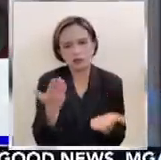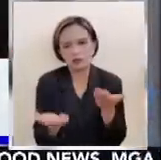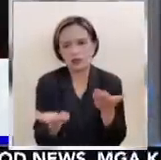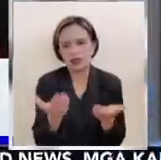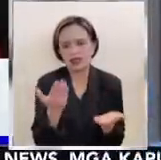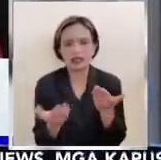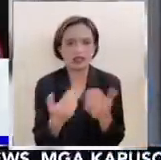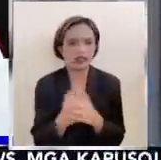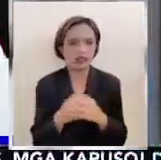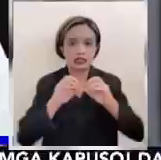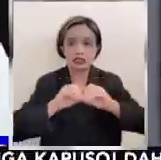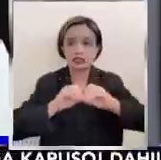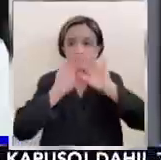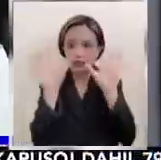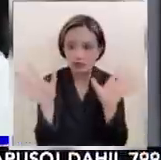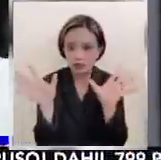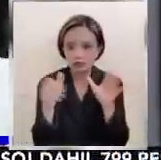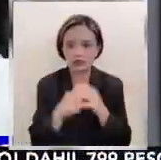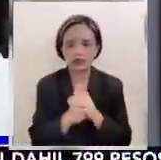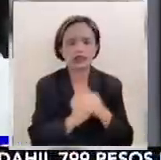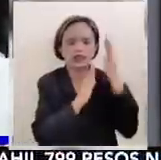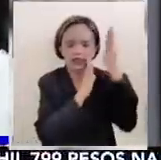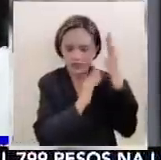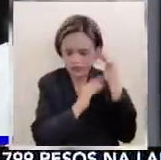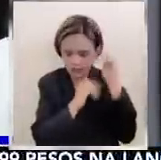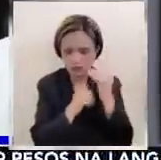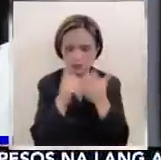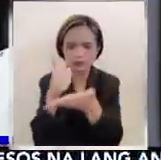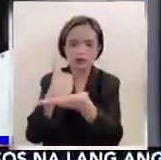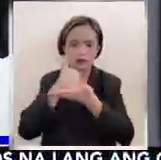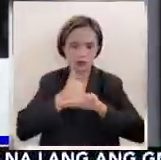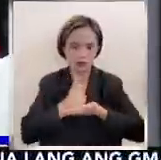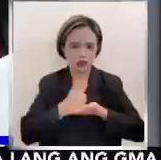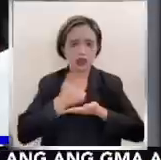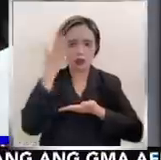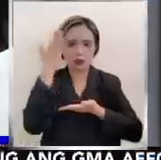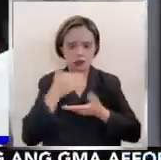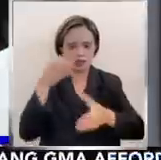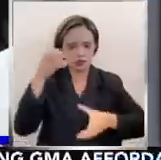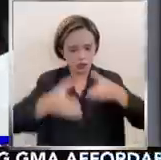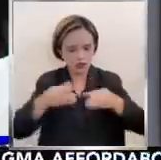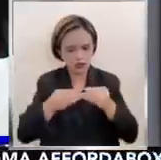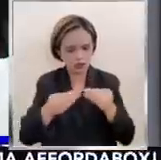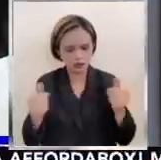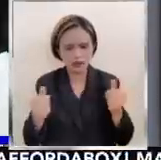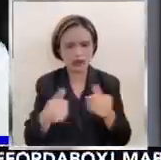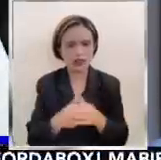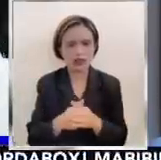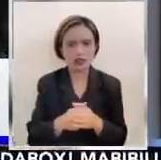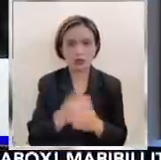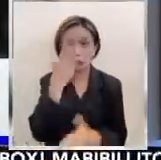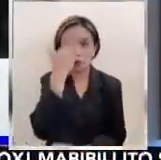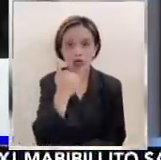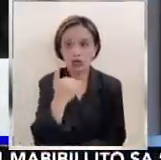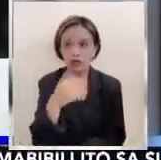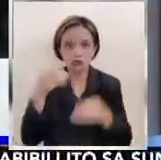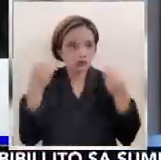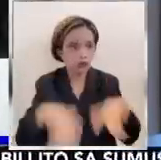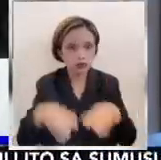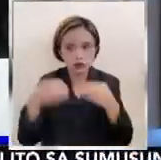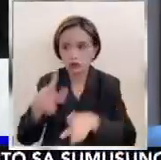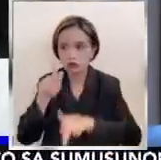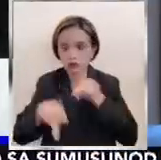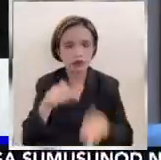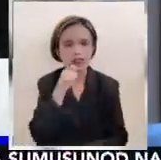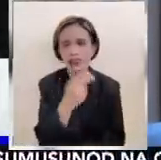linaw. Sana po talaga matulungan na kami para po malutas na yung kaso na to kasi hindi na po biro yung mga nawawala. Ang dami na po